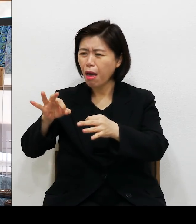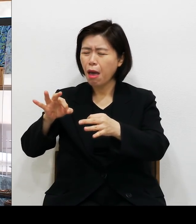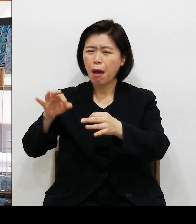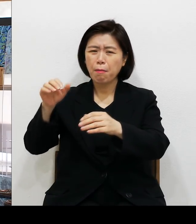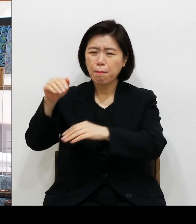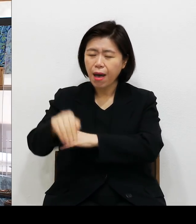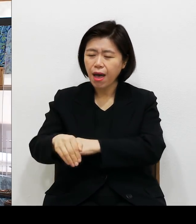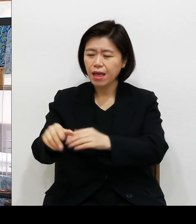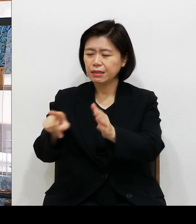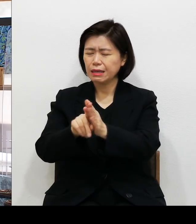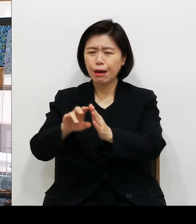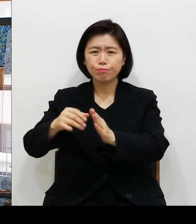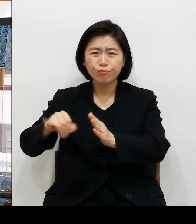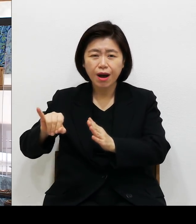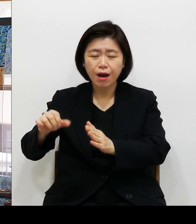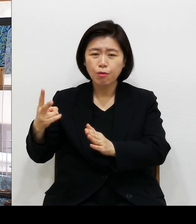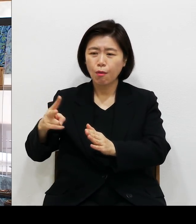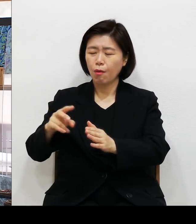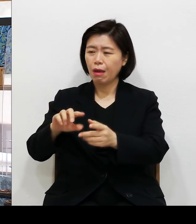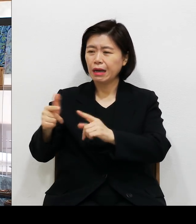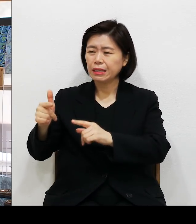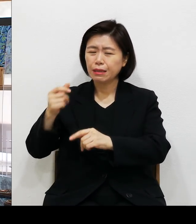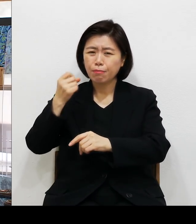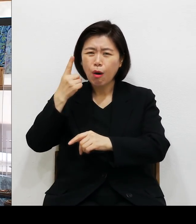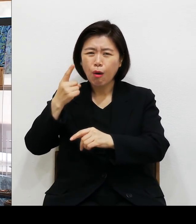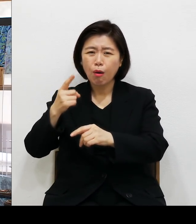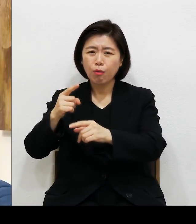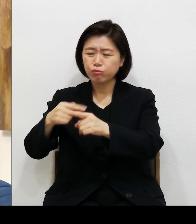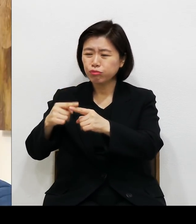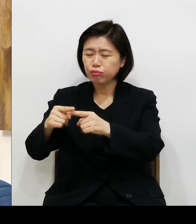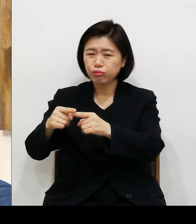망한 거, 신용불량된 거, 뭐 또 월세 못 내고 있는 거,